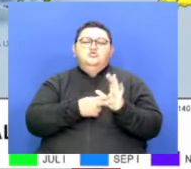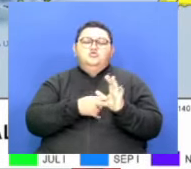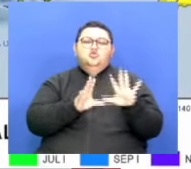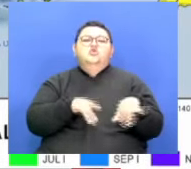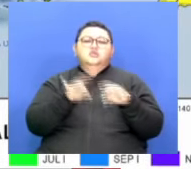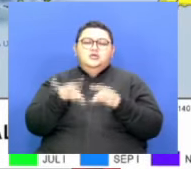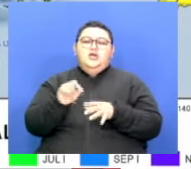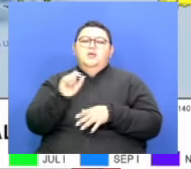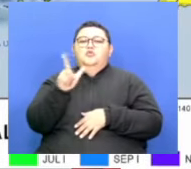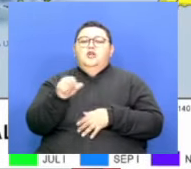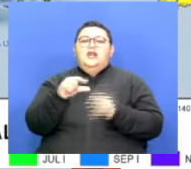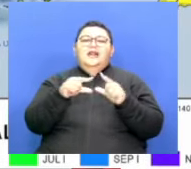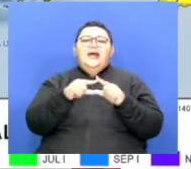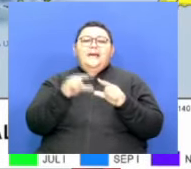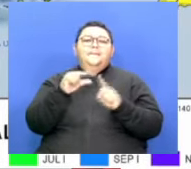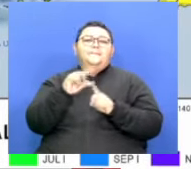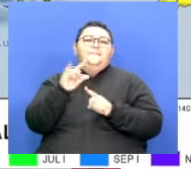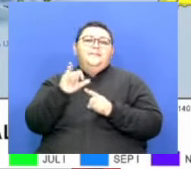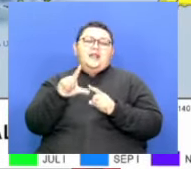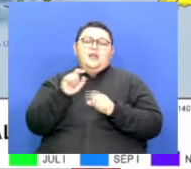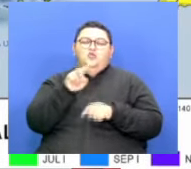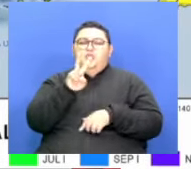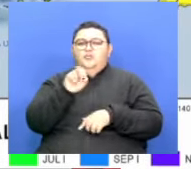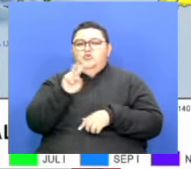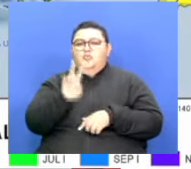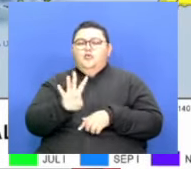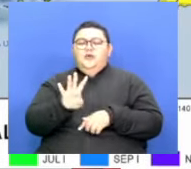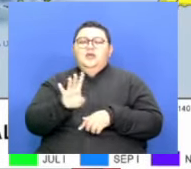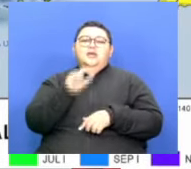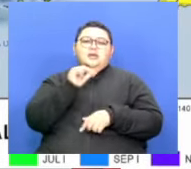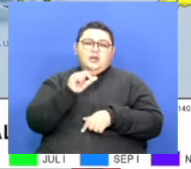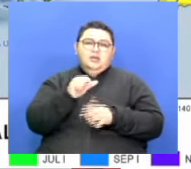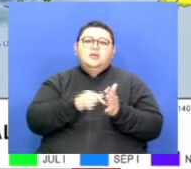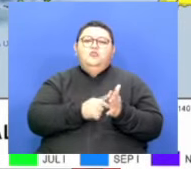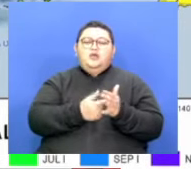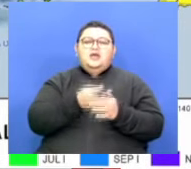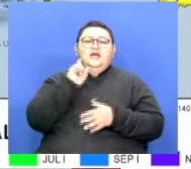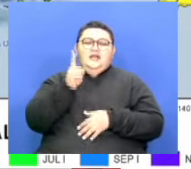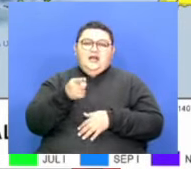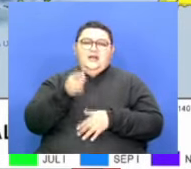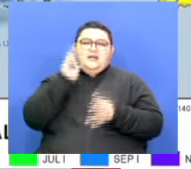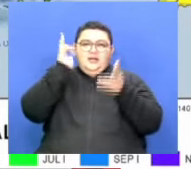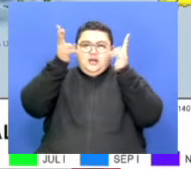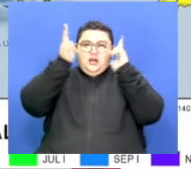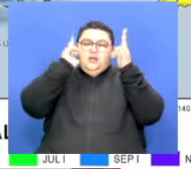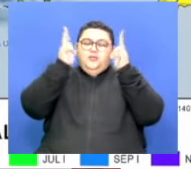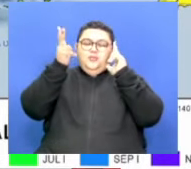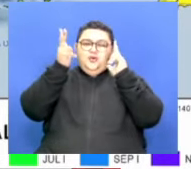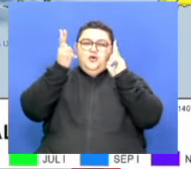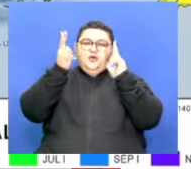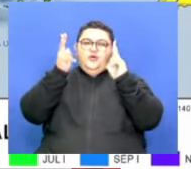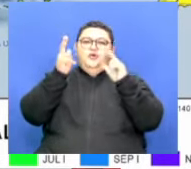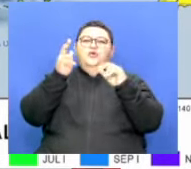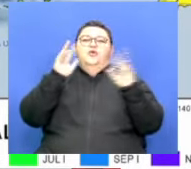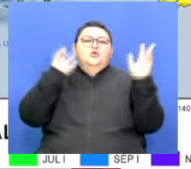bulan april 2024 yang akan dimulai dari wilayah Nusa Tenggara Timur